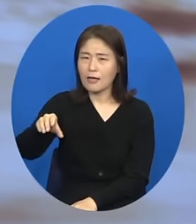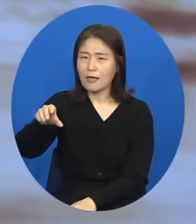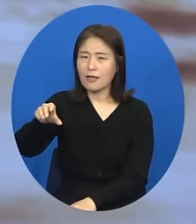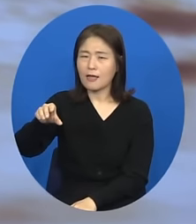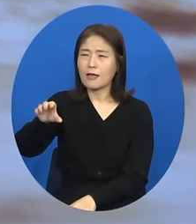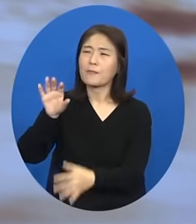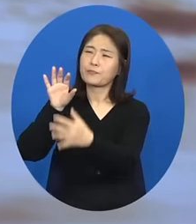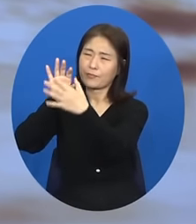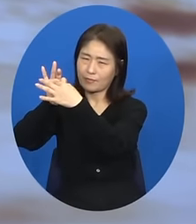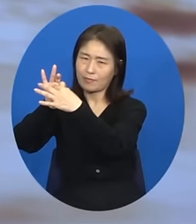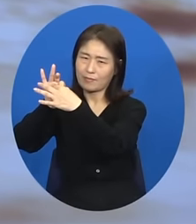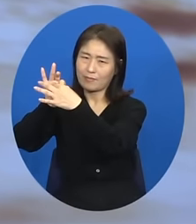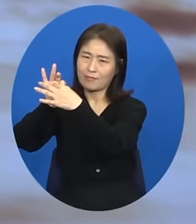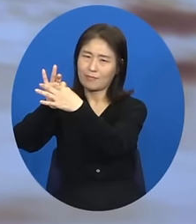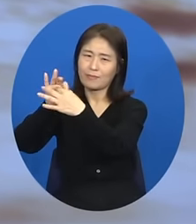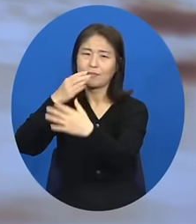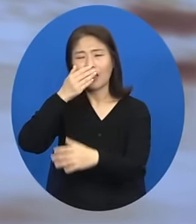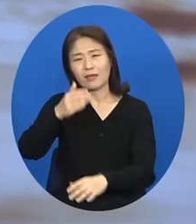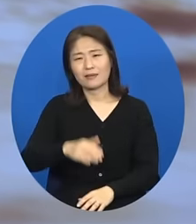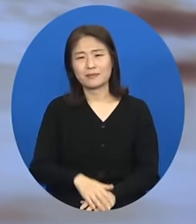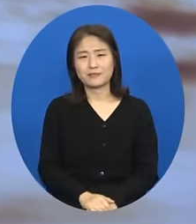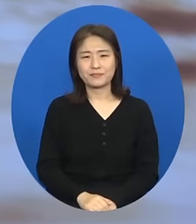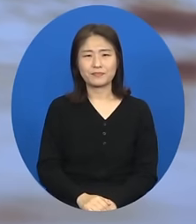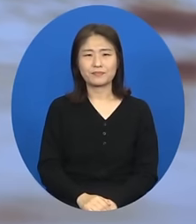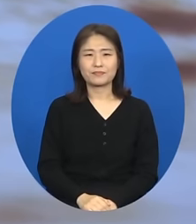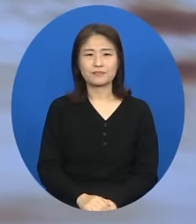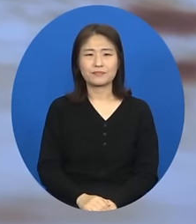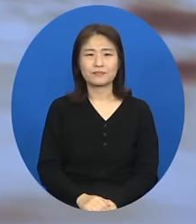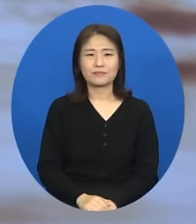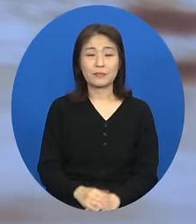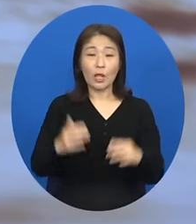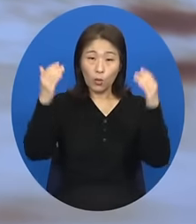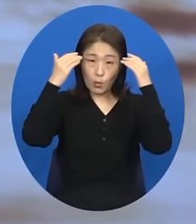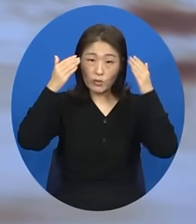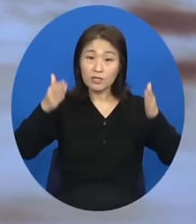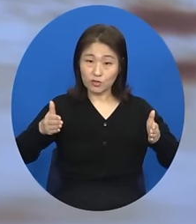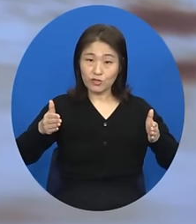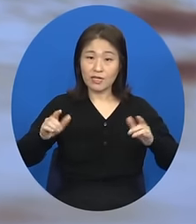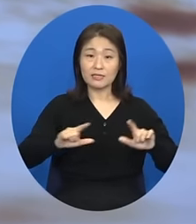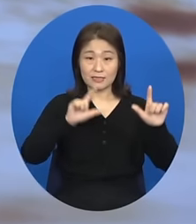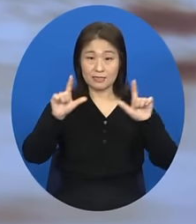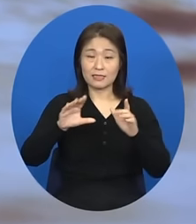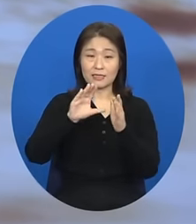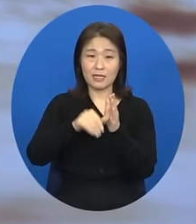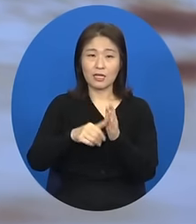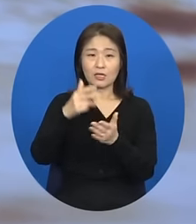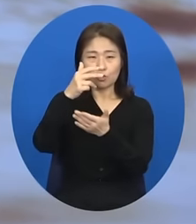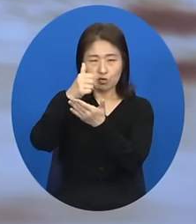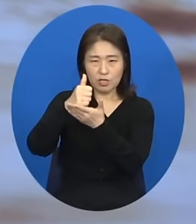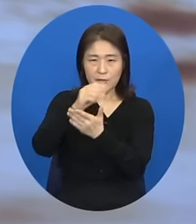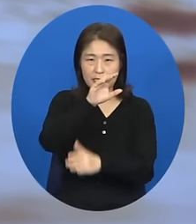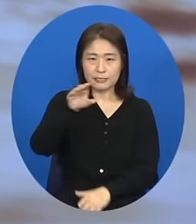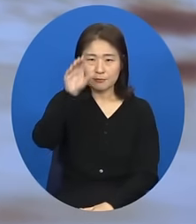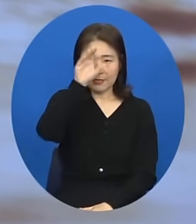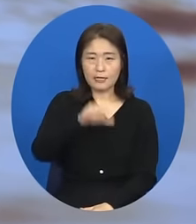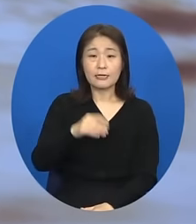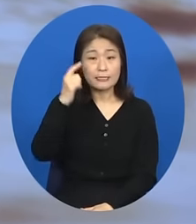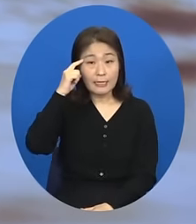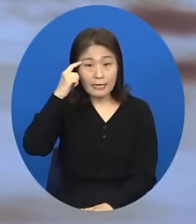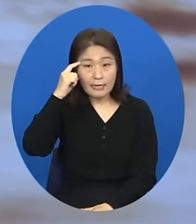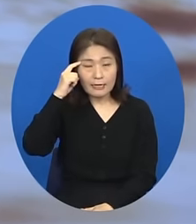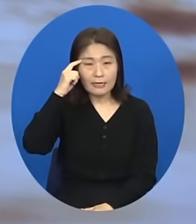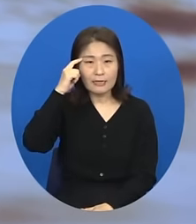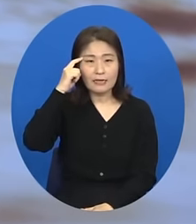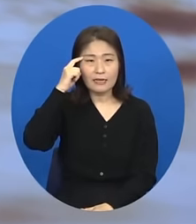주간을 보내면서 주님께서 지신 십자가를 생각하면서, 하나님, 나는 날마다